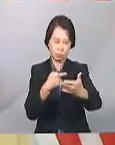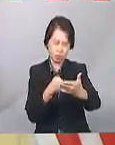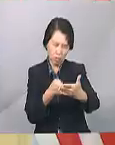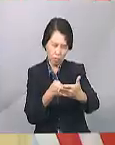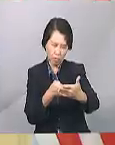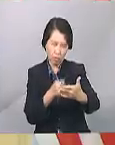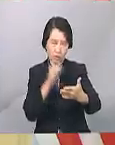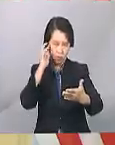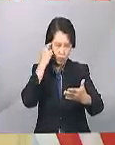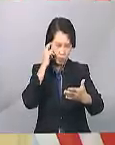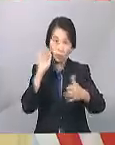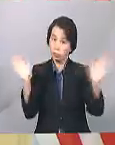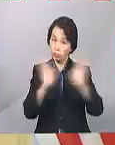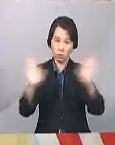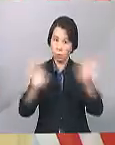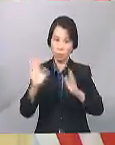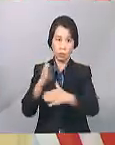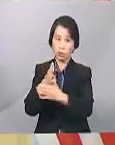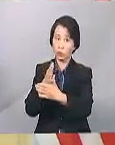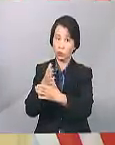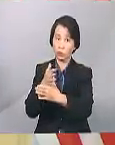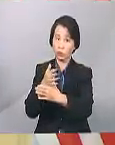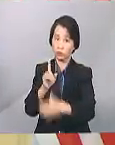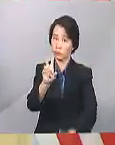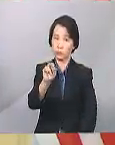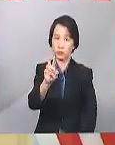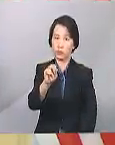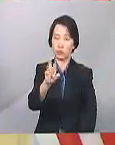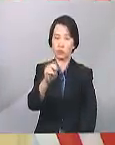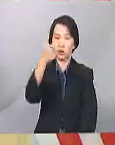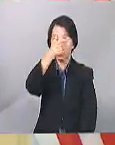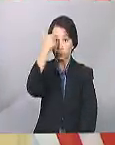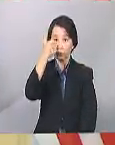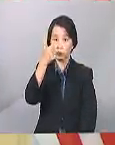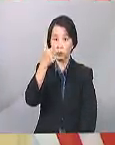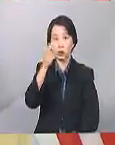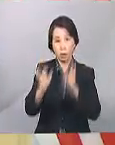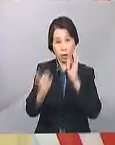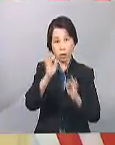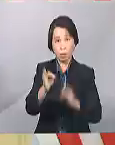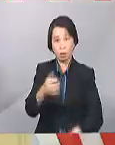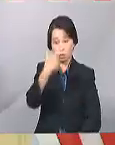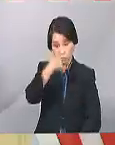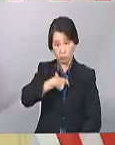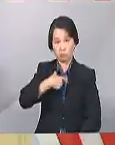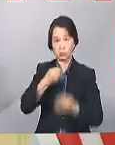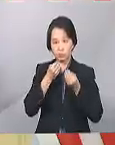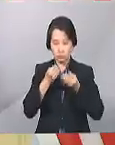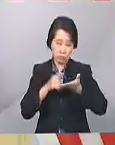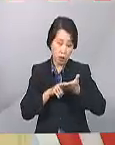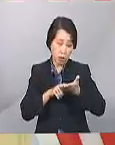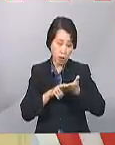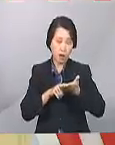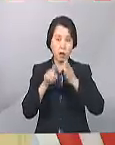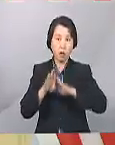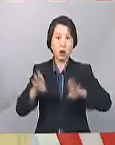sekali-kali mengongsikannya kerana yang menyebarkan, yang mengongsikan